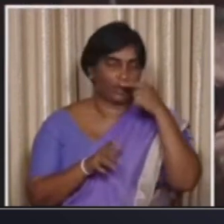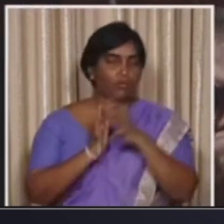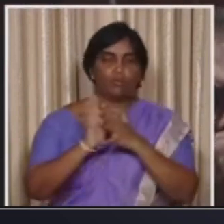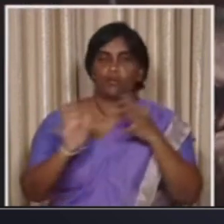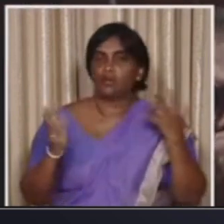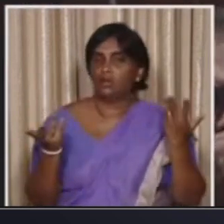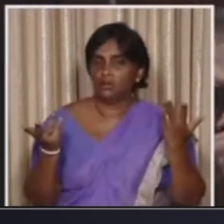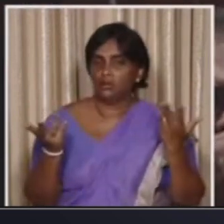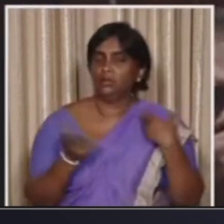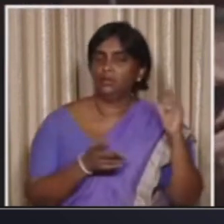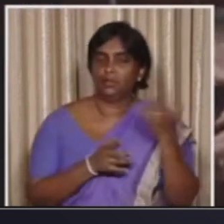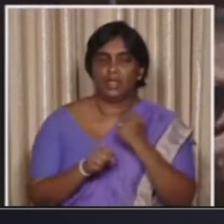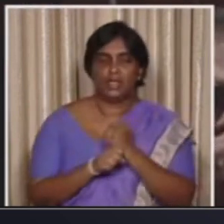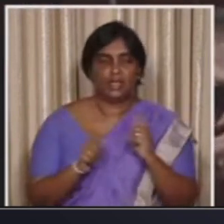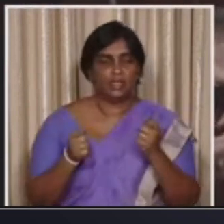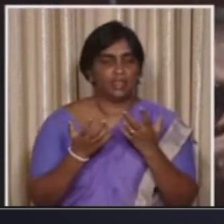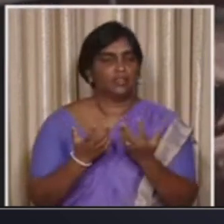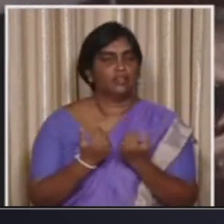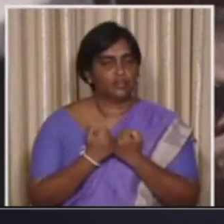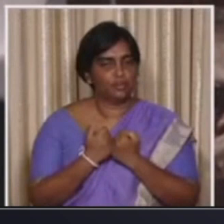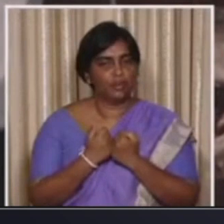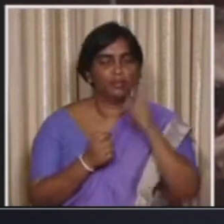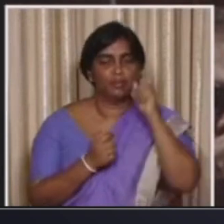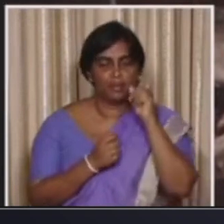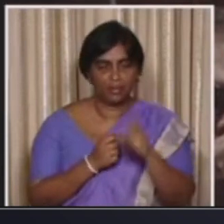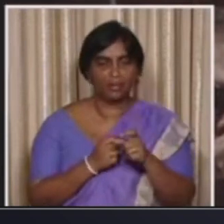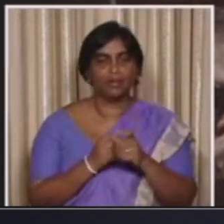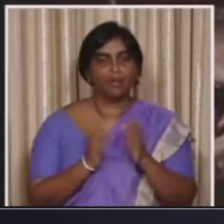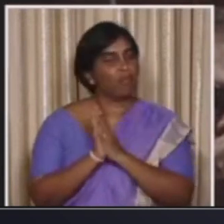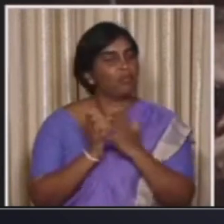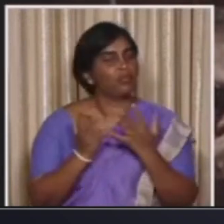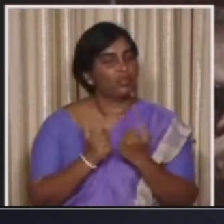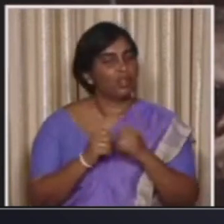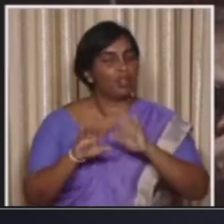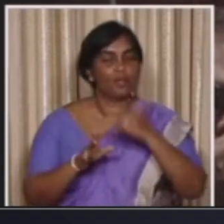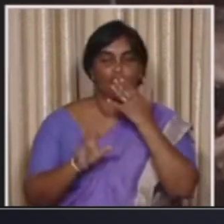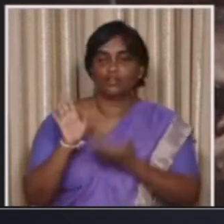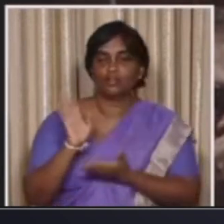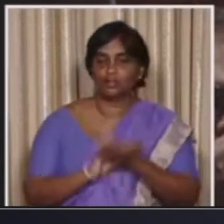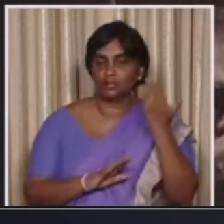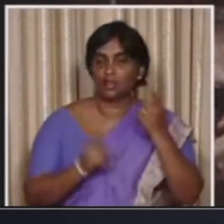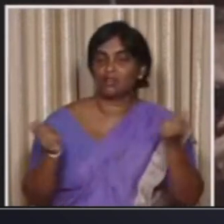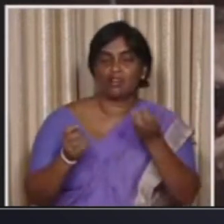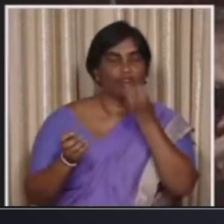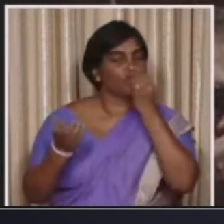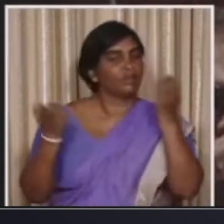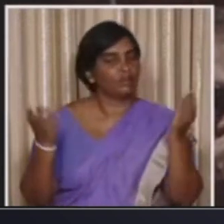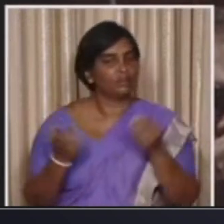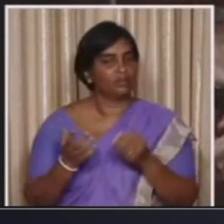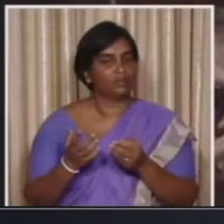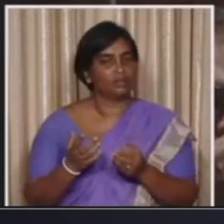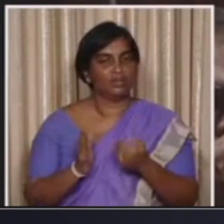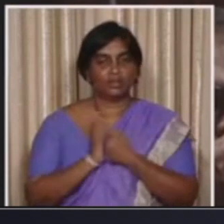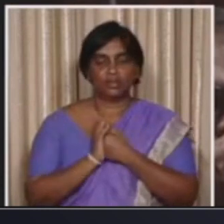නෑනේ. හැමෝටම ගෑස් ගන්න පුළුවන්නේ. බලන්නක පොට්ටික ලැබෙනවා, ළමයි ඉස්කෝලේ යනවා, කඩේ බඩු තියෙනවා.